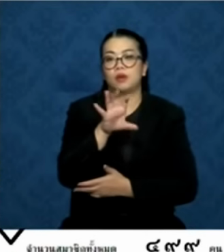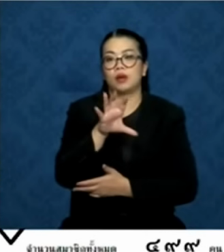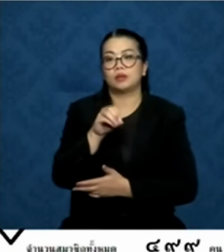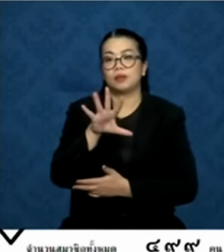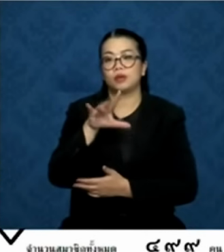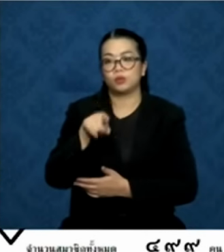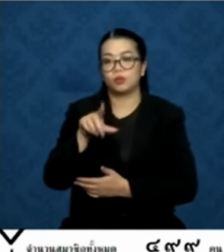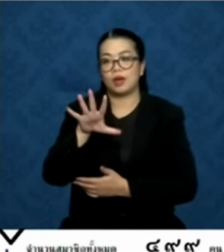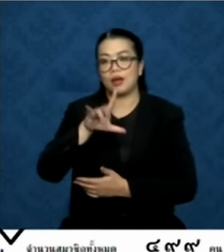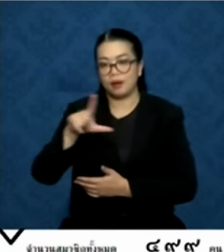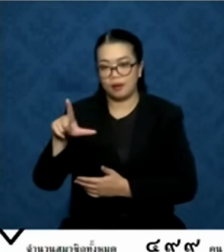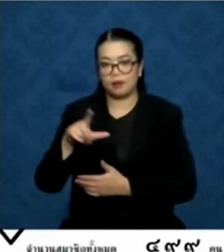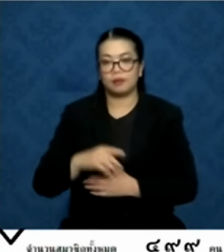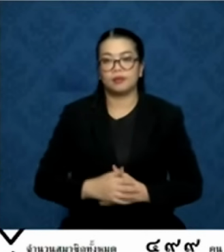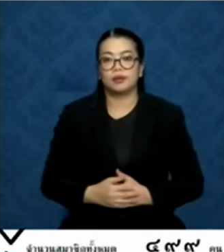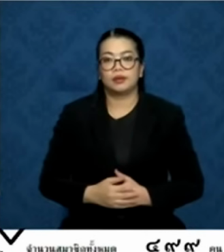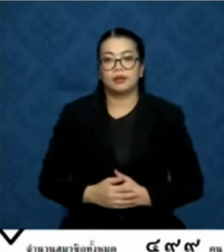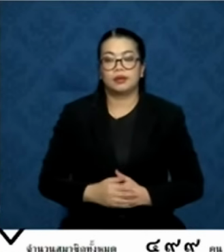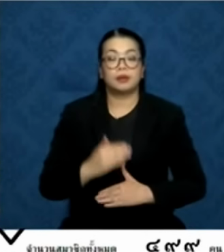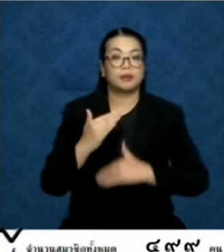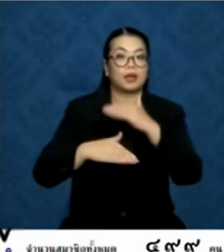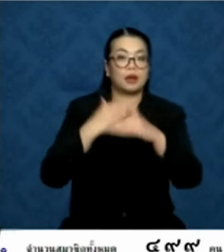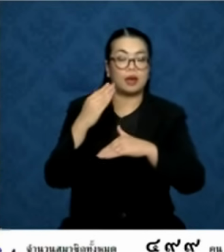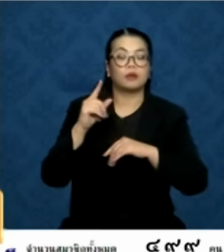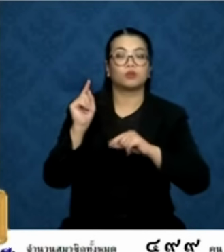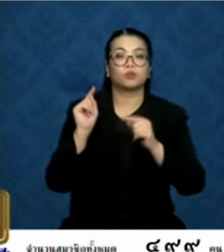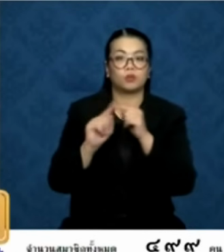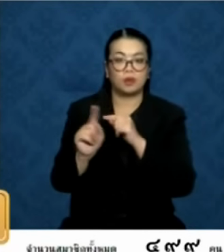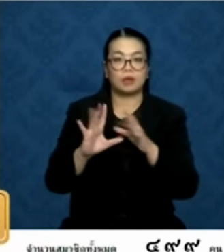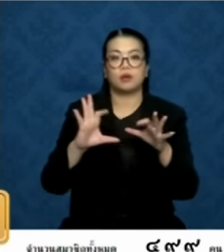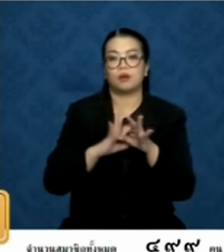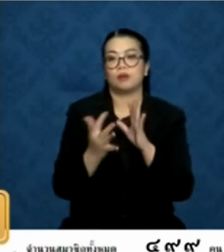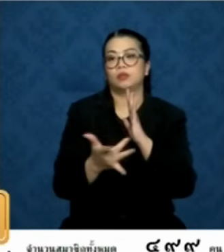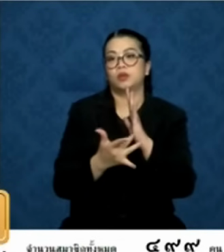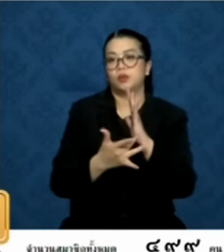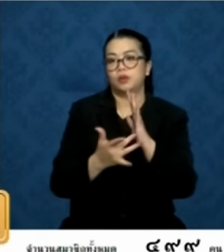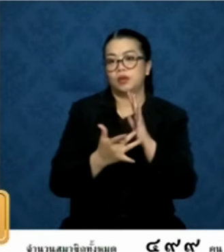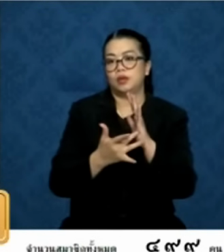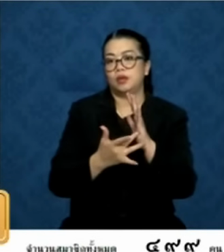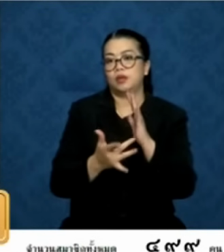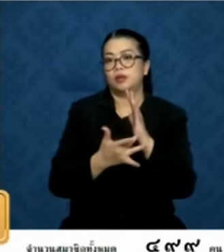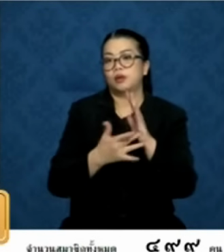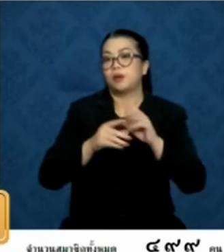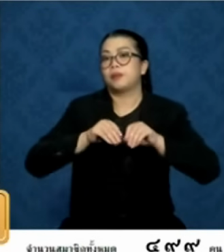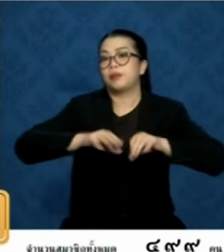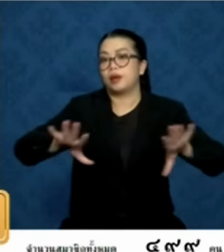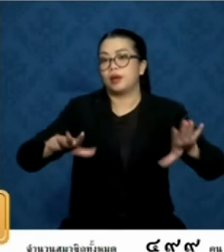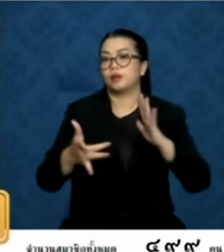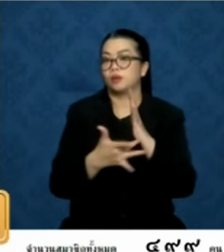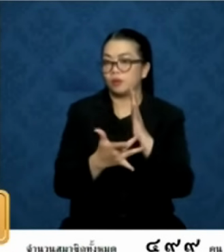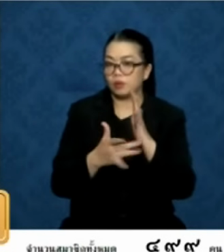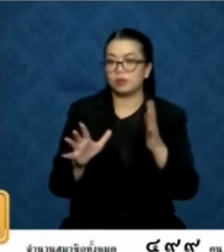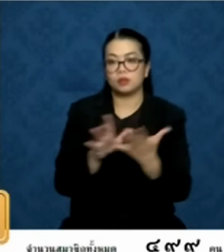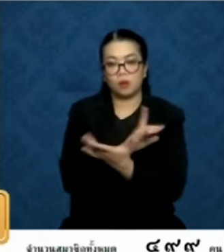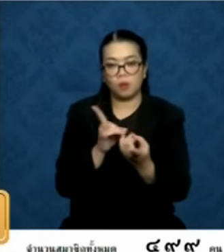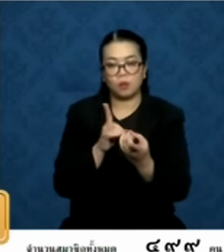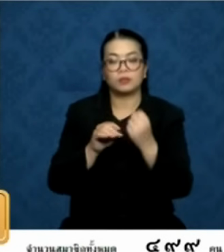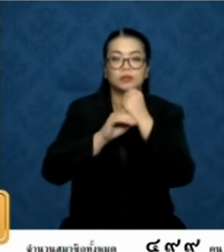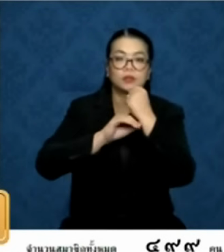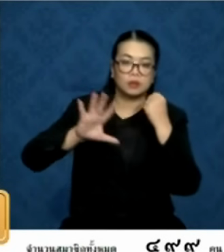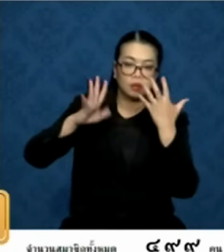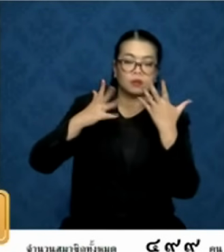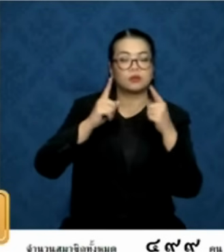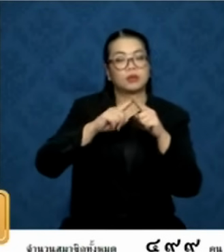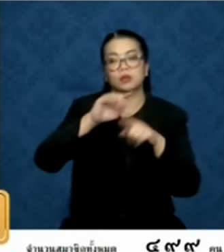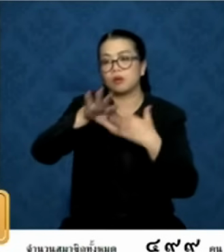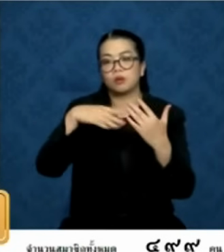2,455.5 ล้านบาทเพื่อพัฒนาโครงสร้างพื้นฐานดิจิตอลในส่วนของโครงการสื่อสาร